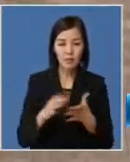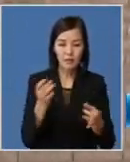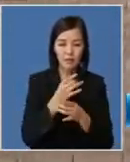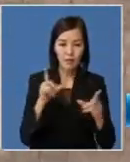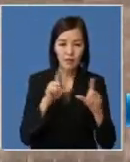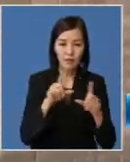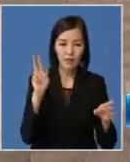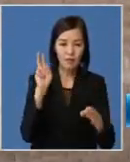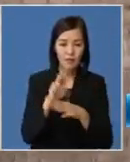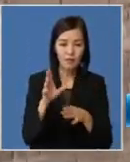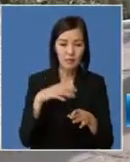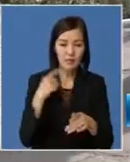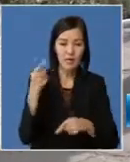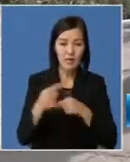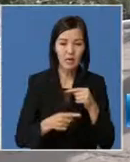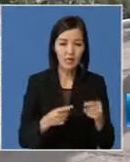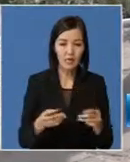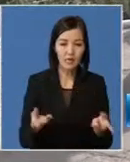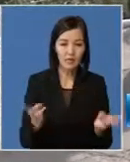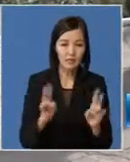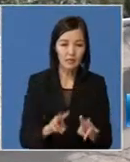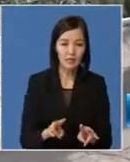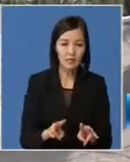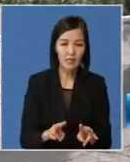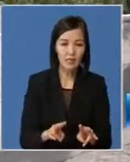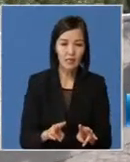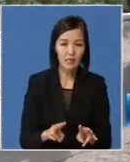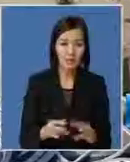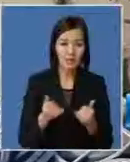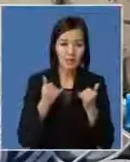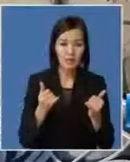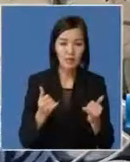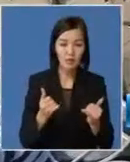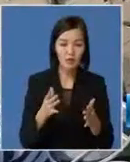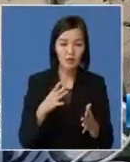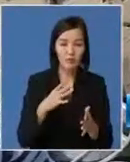Қарахан кесенесінде болып, ғасырлар бойы сақталған ескерткішке тәу етіп тағзым жасады.